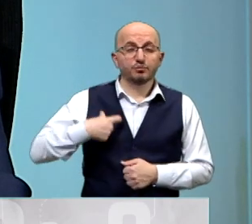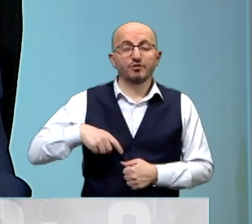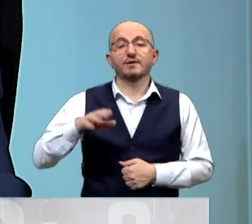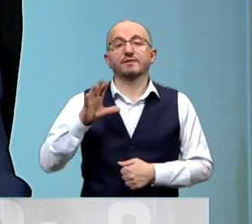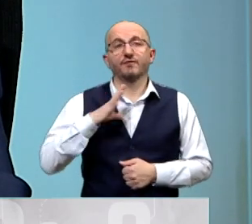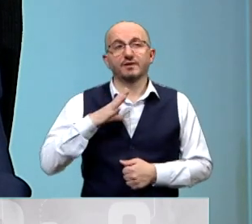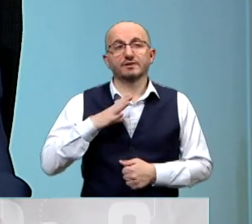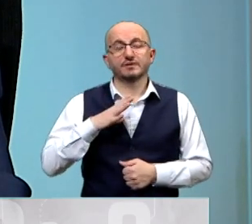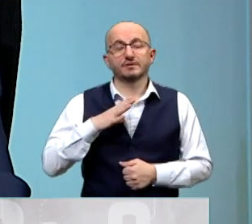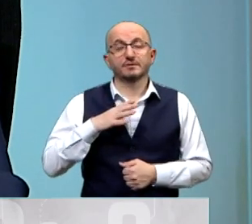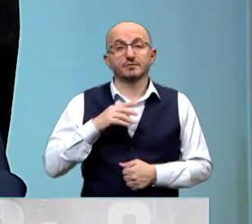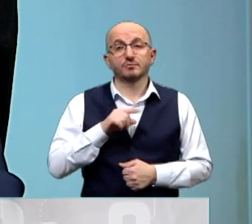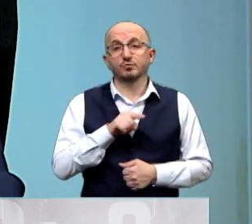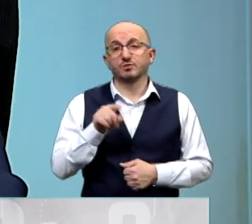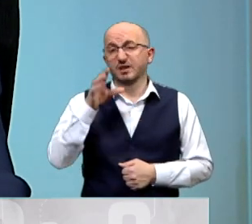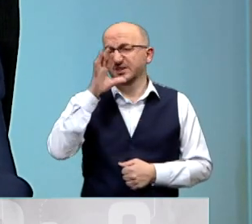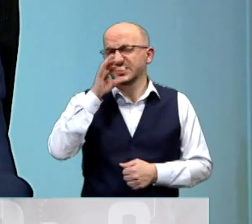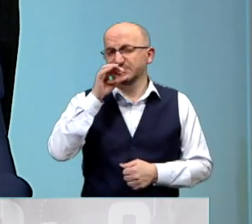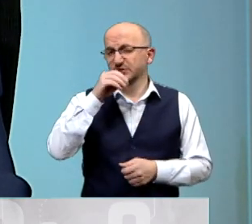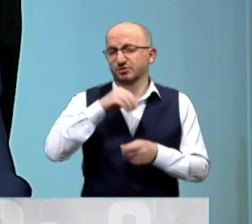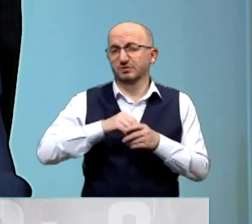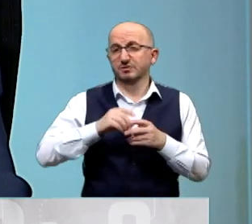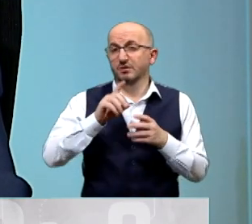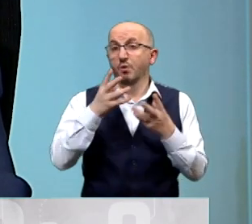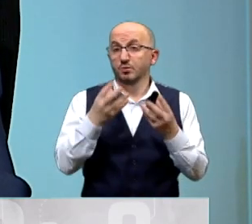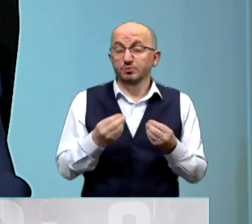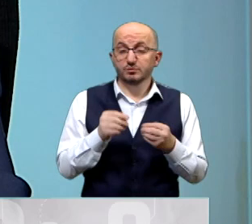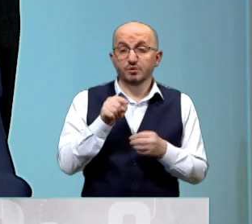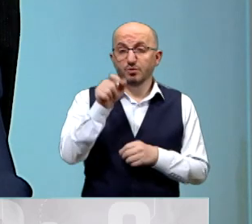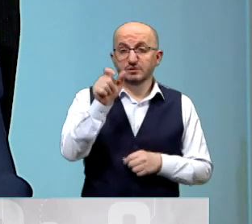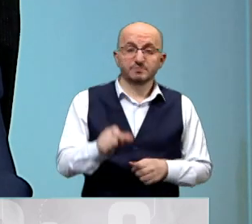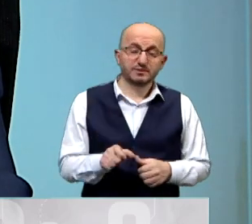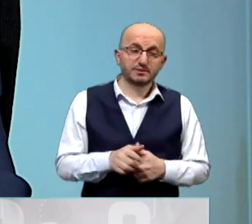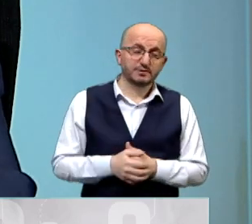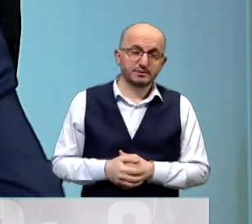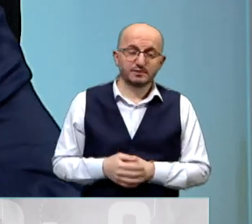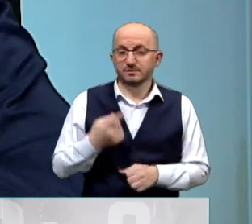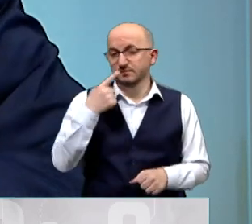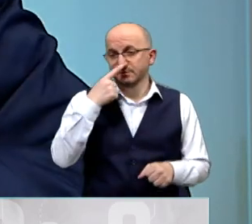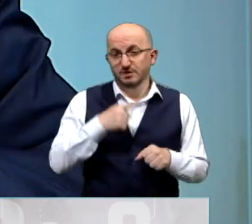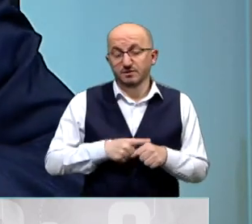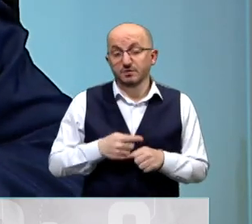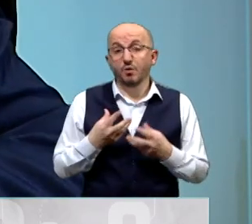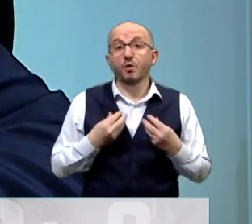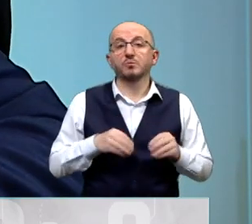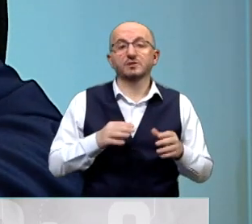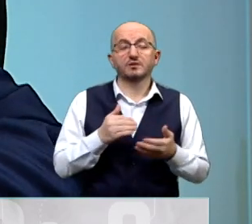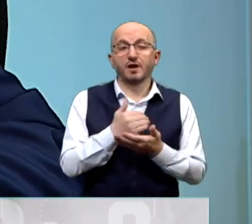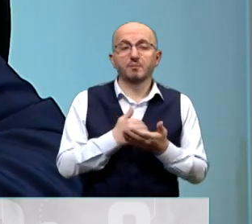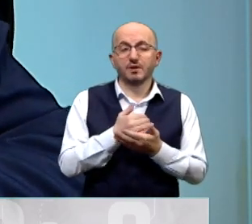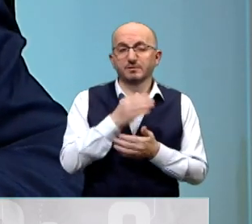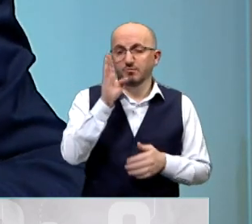ki bunlar kimde bulunursa o kimse inançta olmasa da amelde